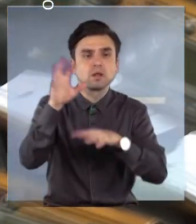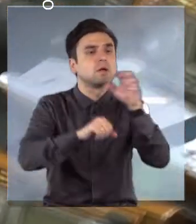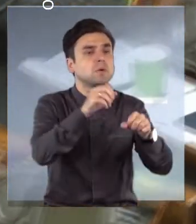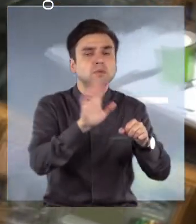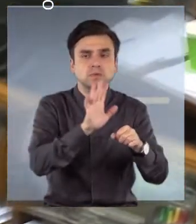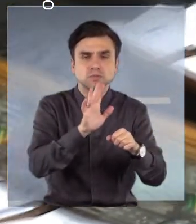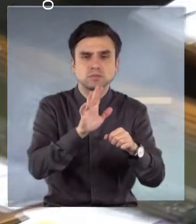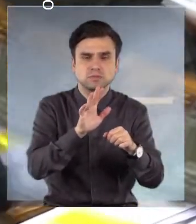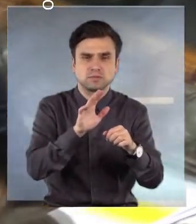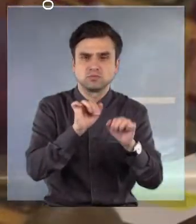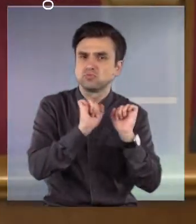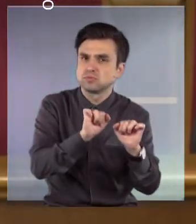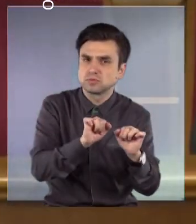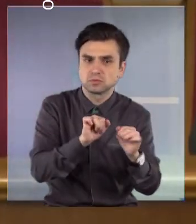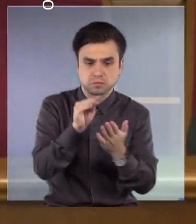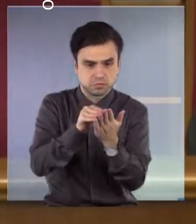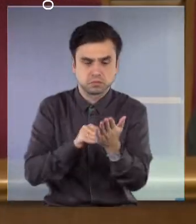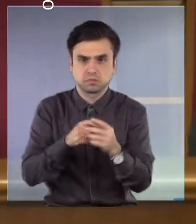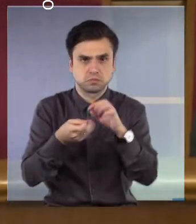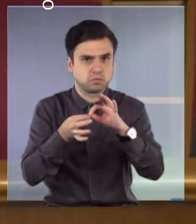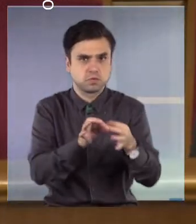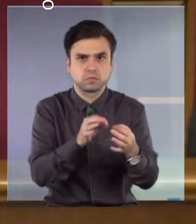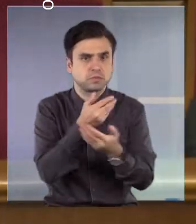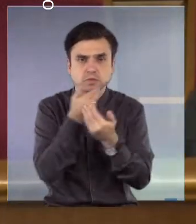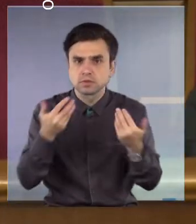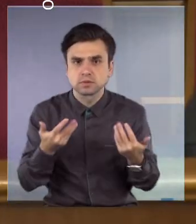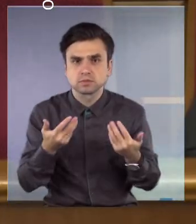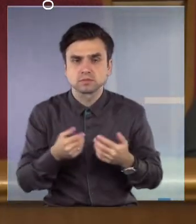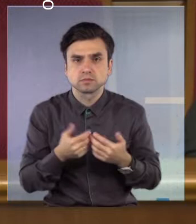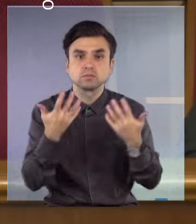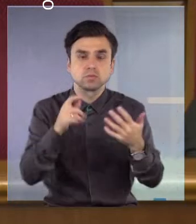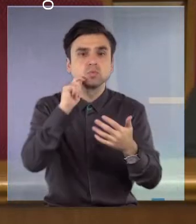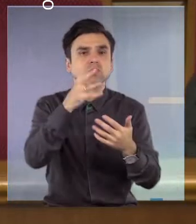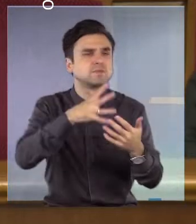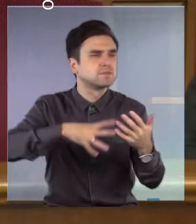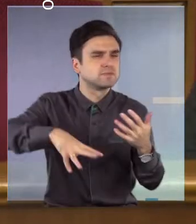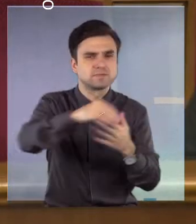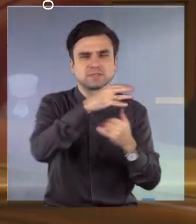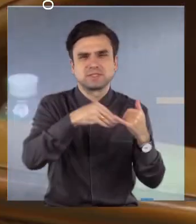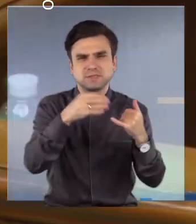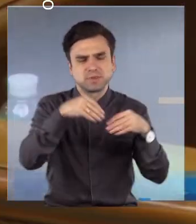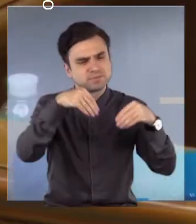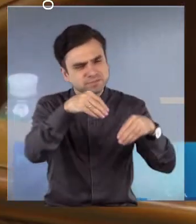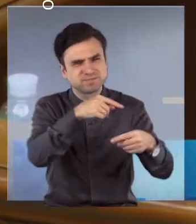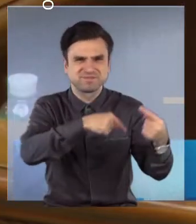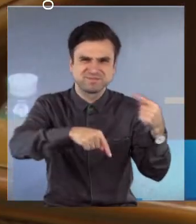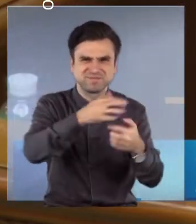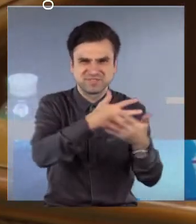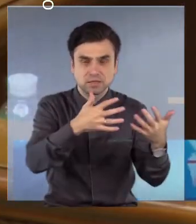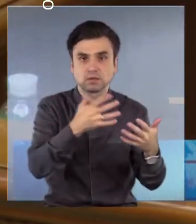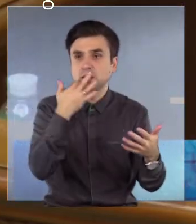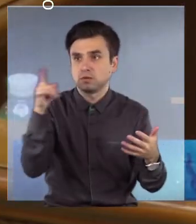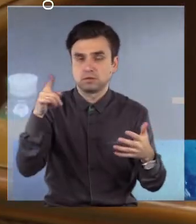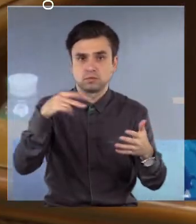іноземним капіталом. Тож вся українська сільськогосподарська земля може опинитися у громадян інших країн. Насправді